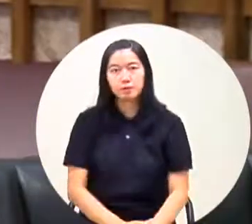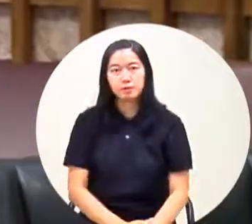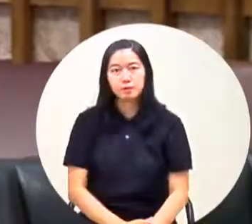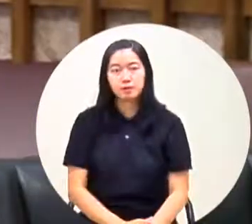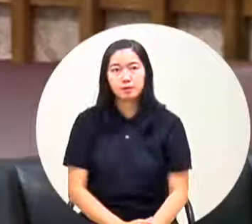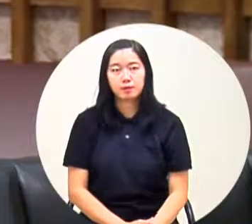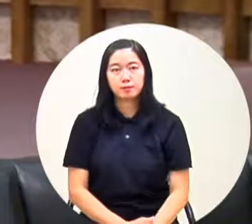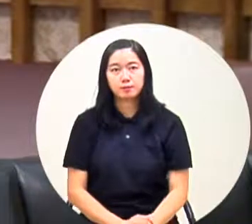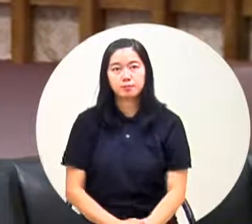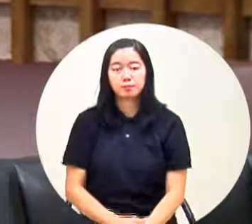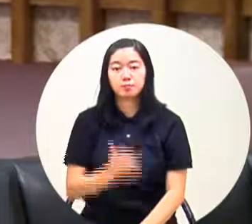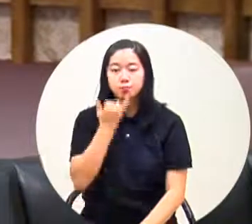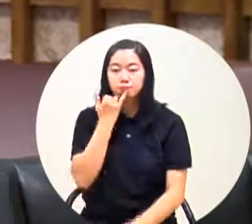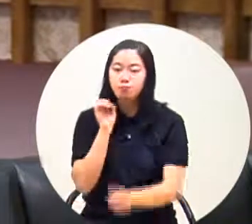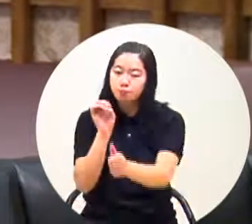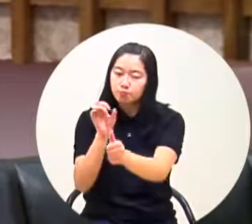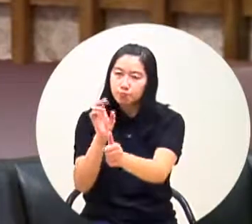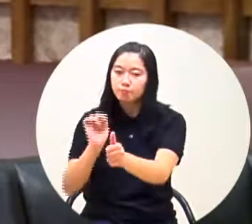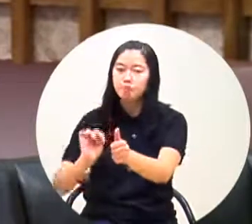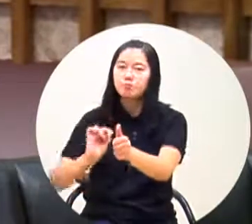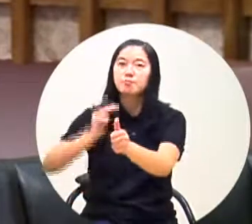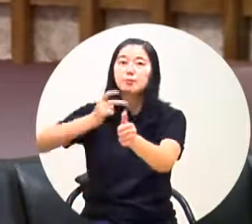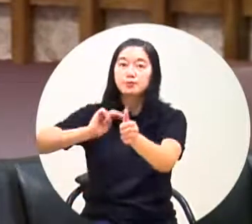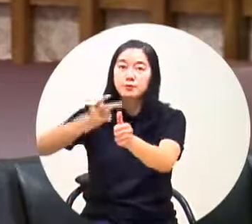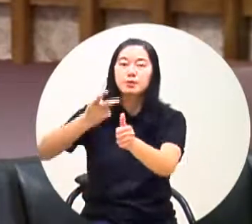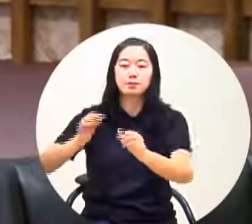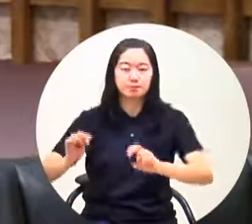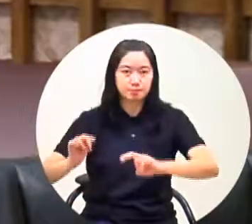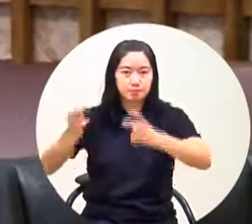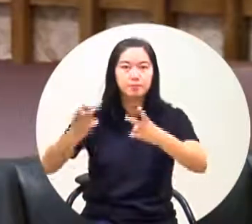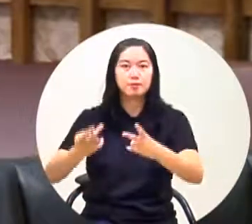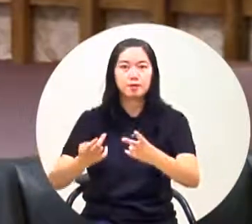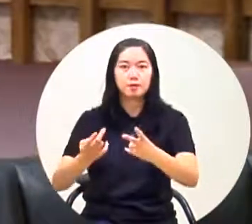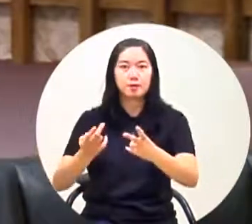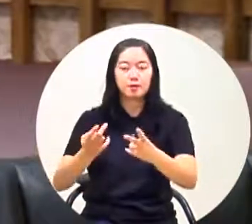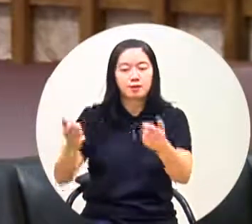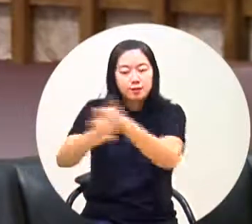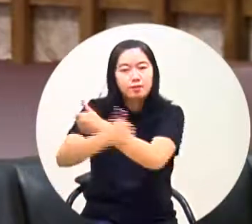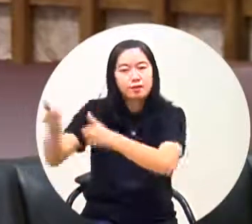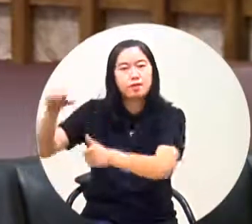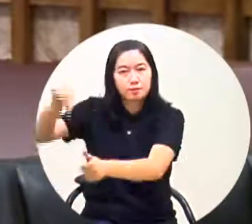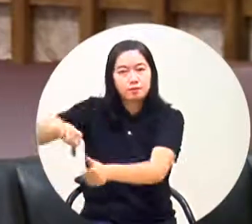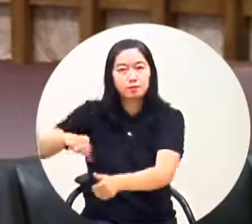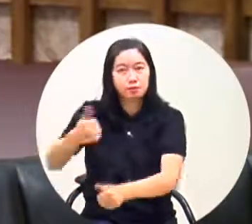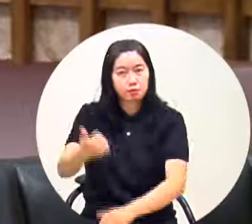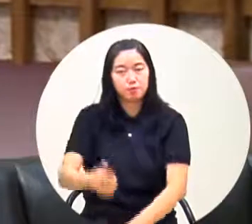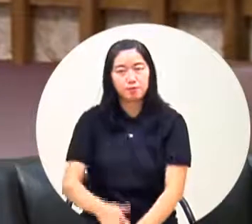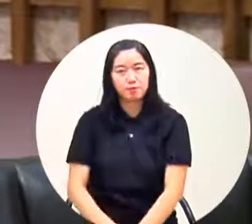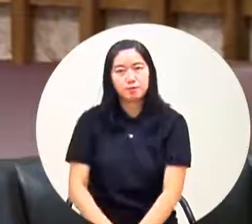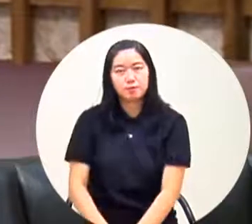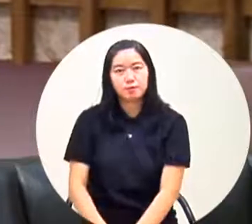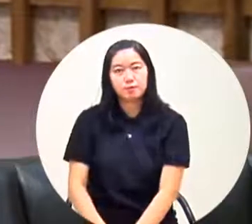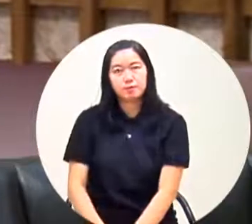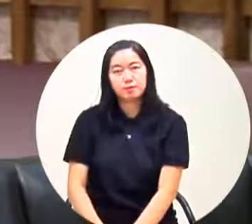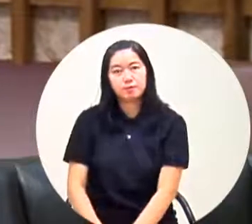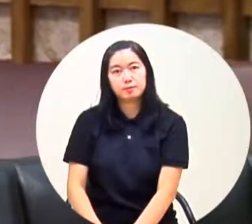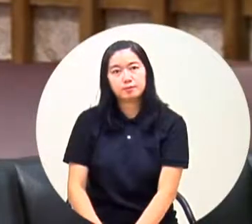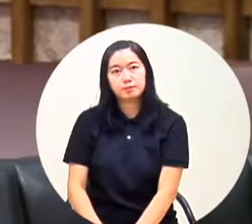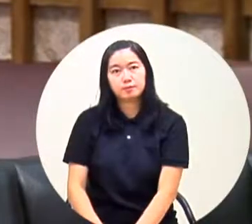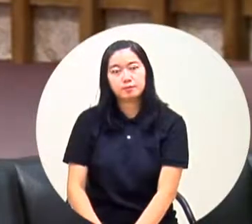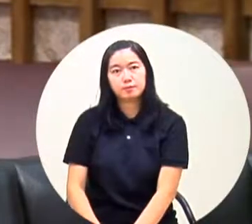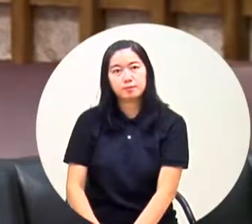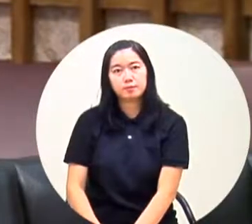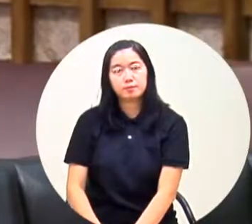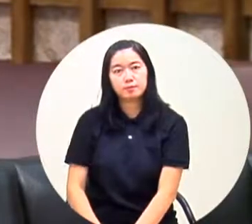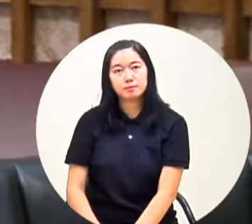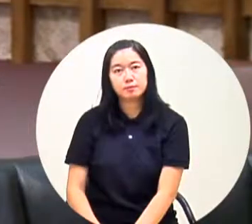啊改善来代替吼。哦处罚呢啦吼，这是啊本色直接甲你建议啦吼，局长歹势啊吼，啊所以